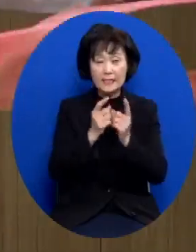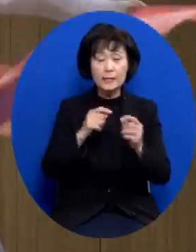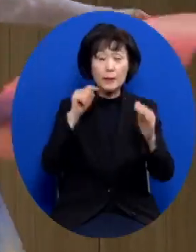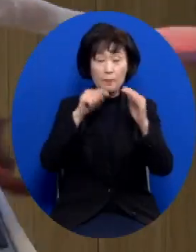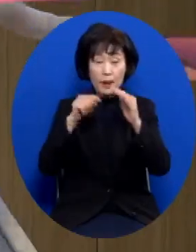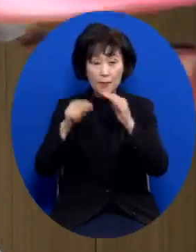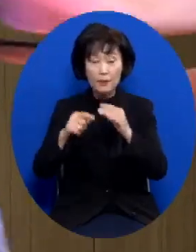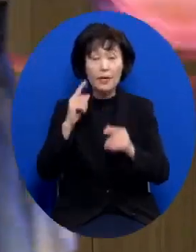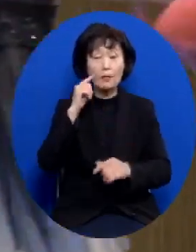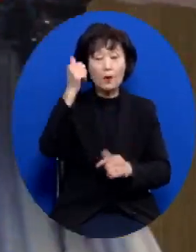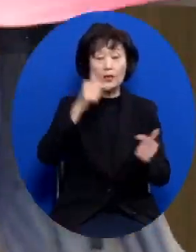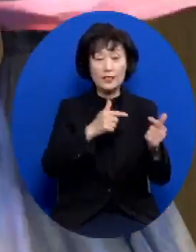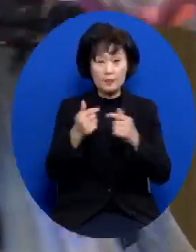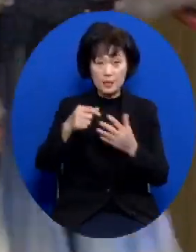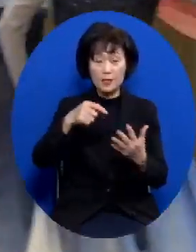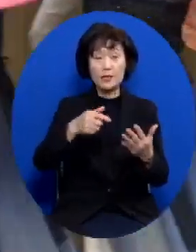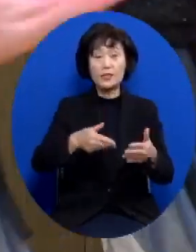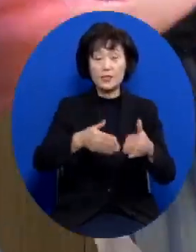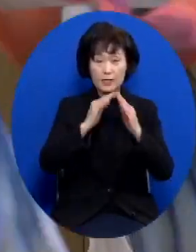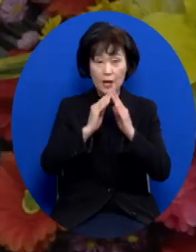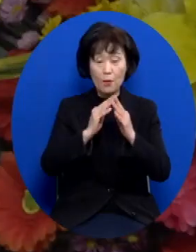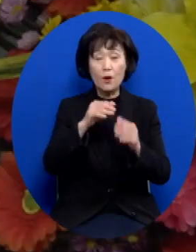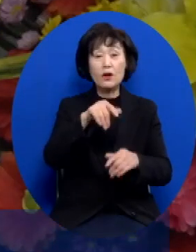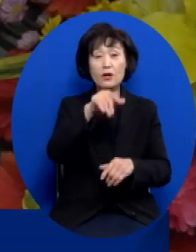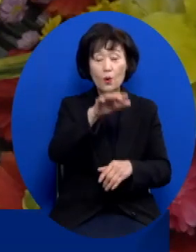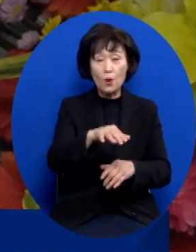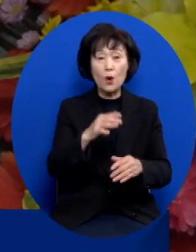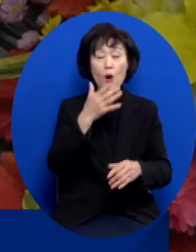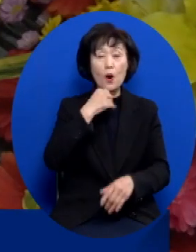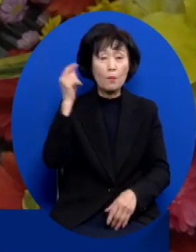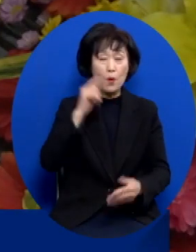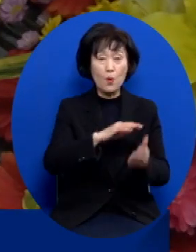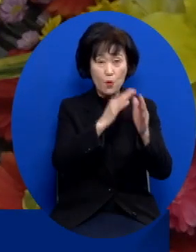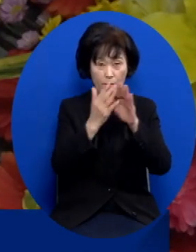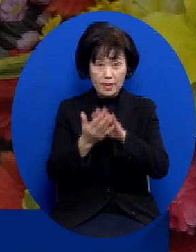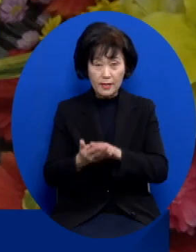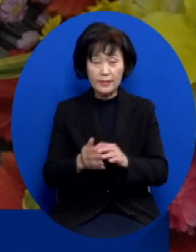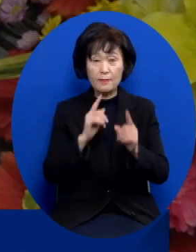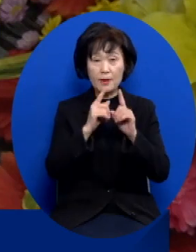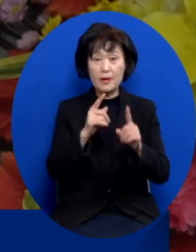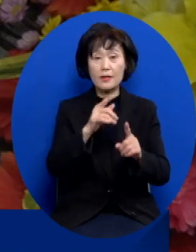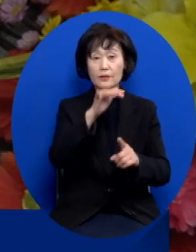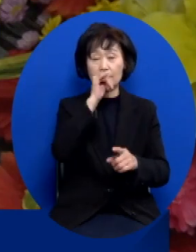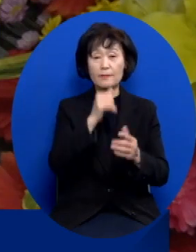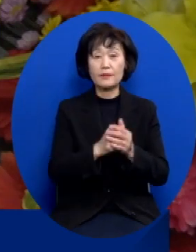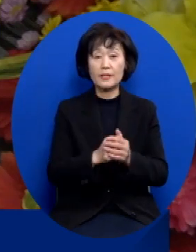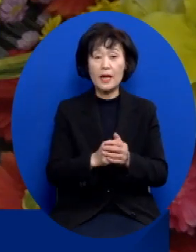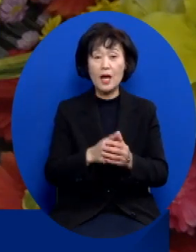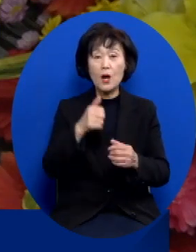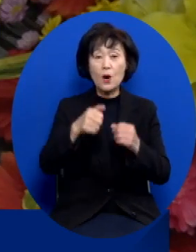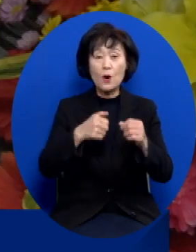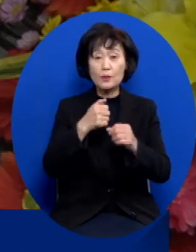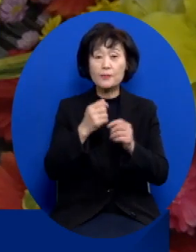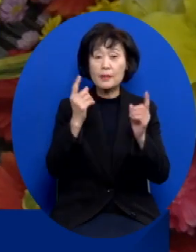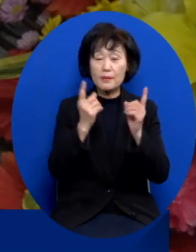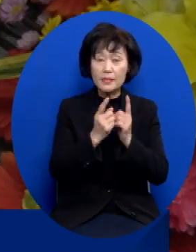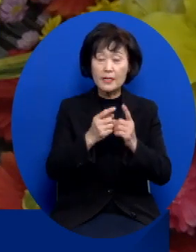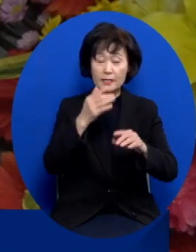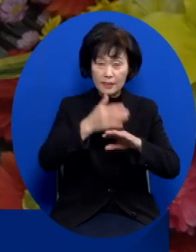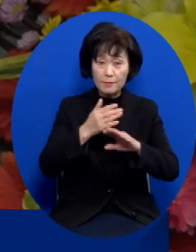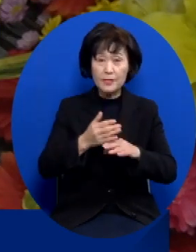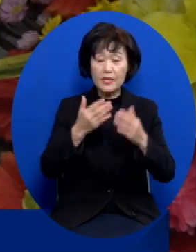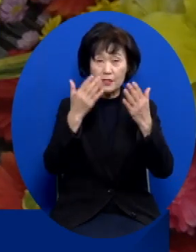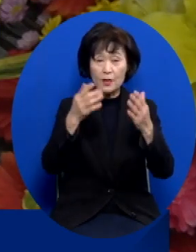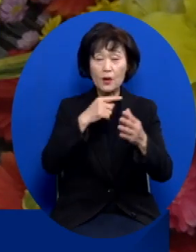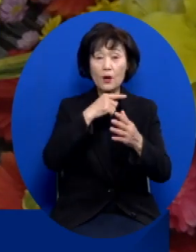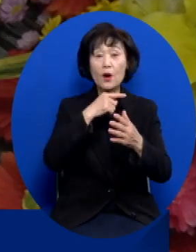목회자를 세워 그 지역을 복음화하겠다는 계획입니다. 먼저 저희 교회가 50주년을 맞이하게 하심을 감사드리고요. 청주를